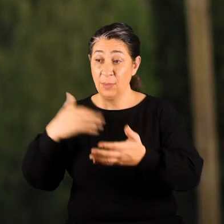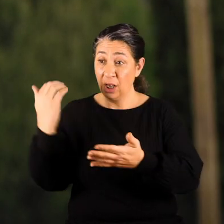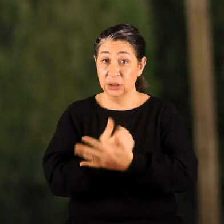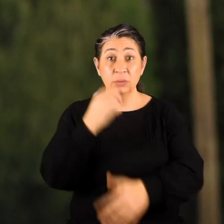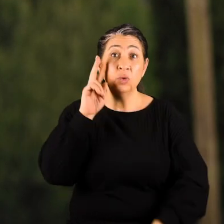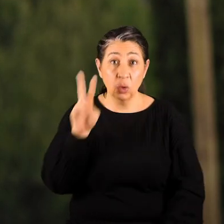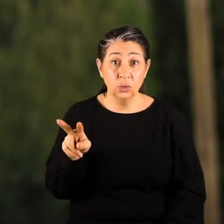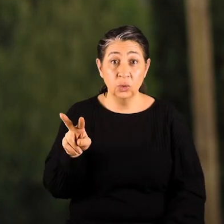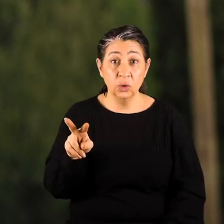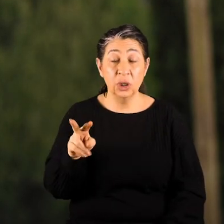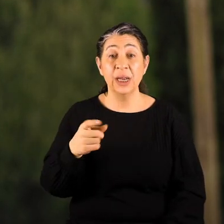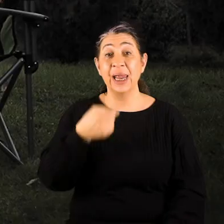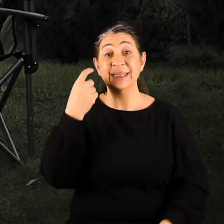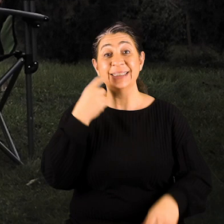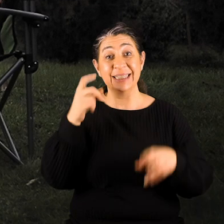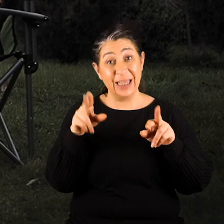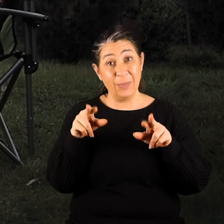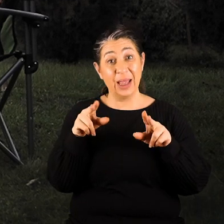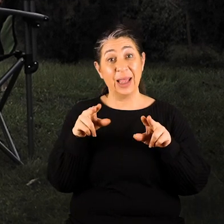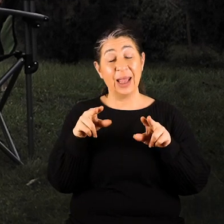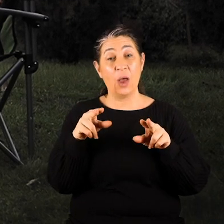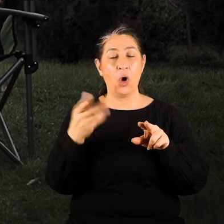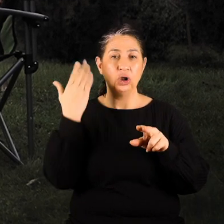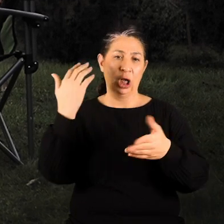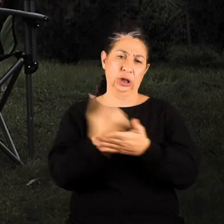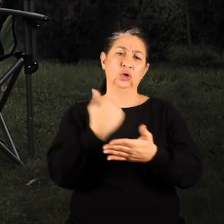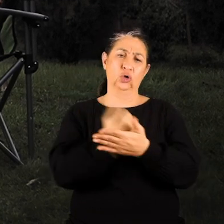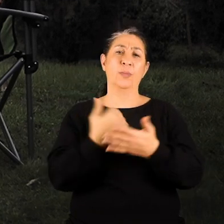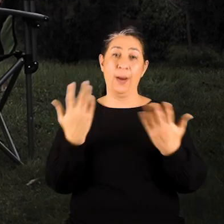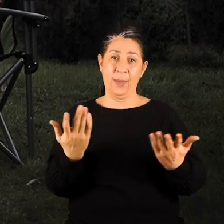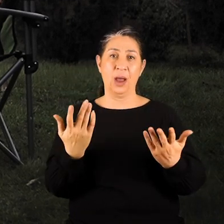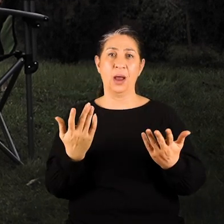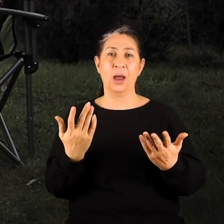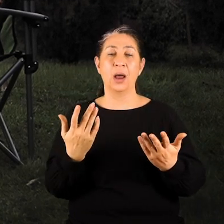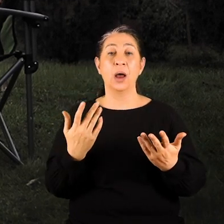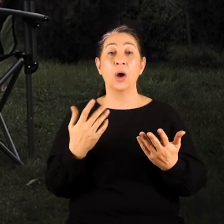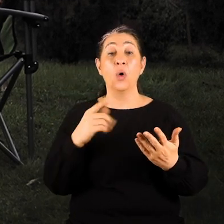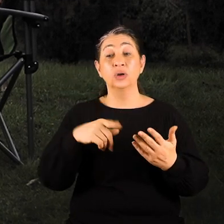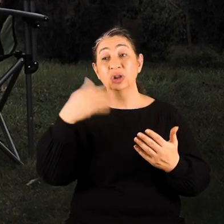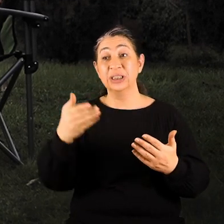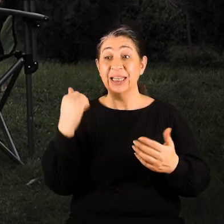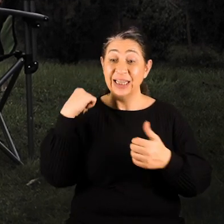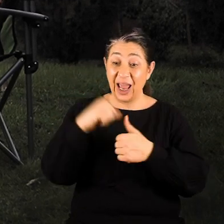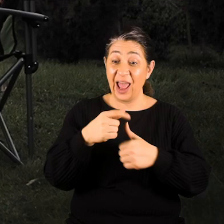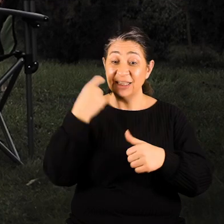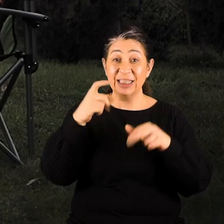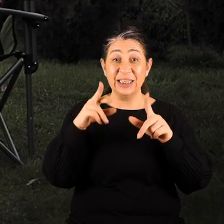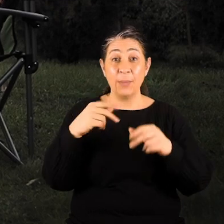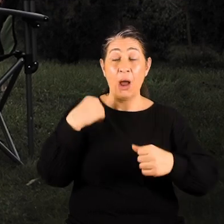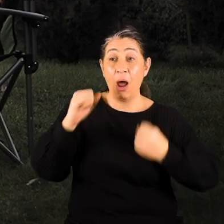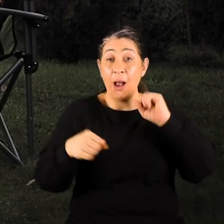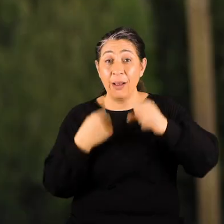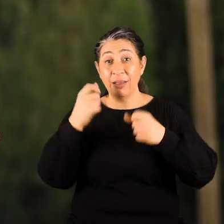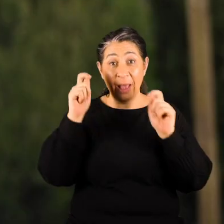kazandığımı gördü. Eskisi gibi. Yani önceden kazanıyordum da kazanmak oldu ama hani onun dışında tekrar eskisi gibi